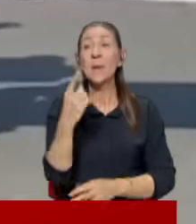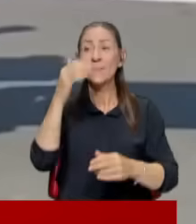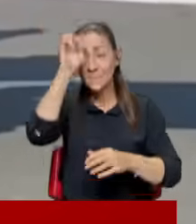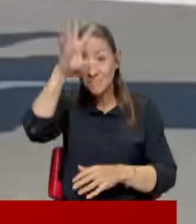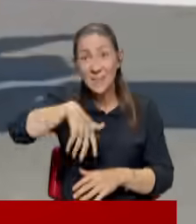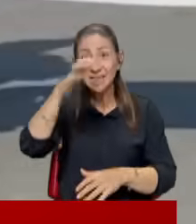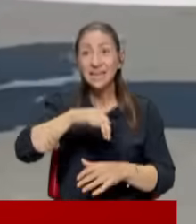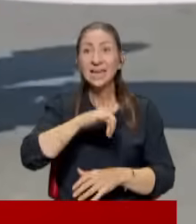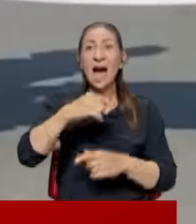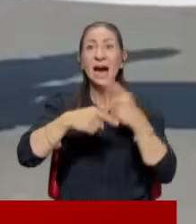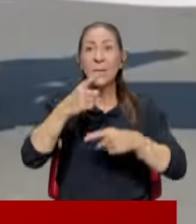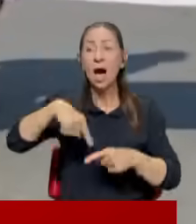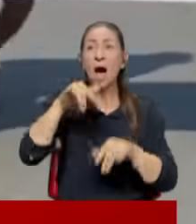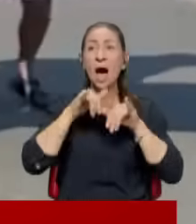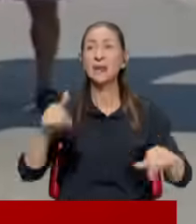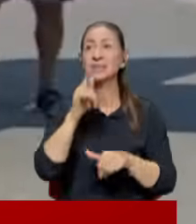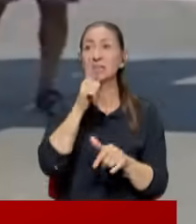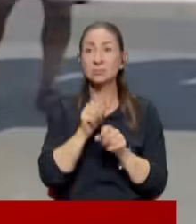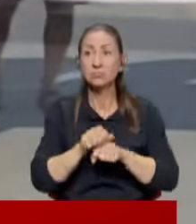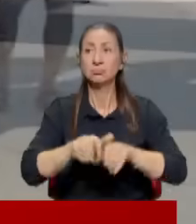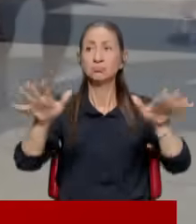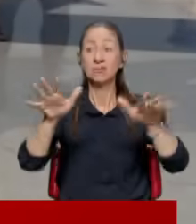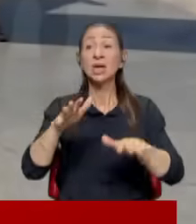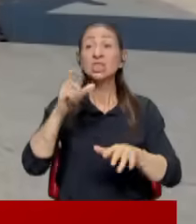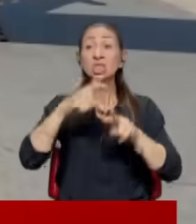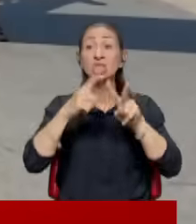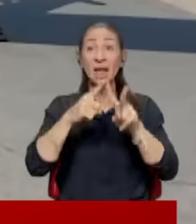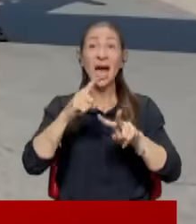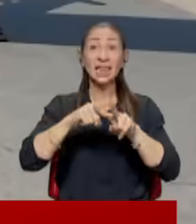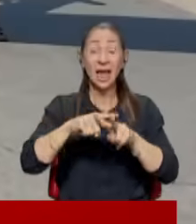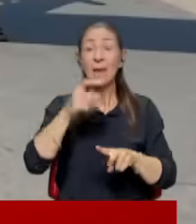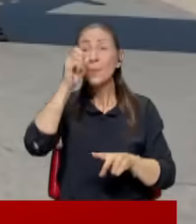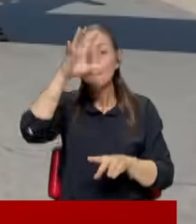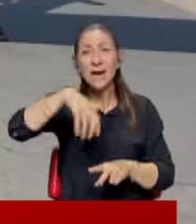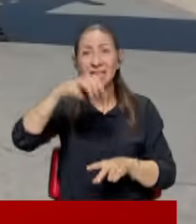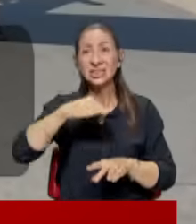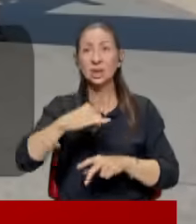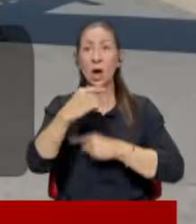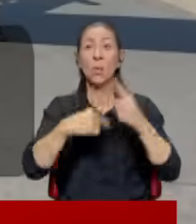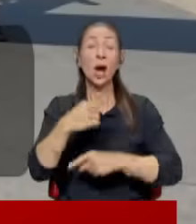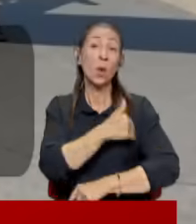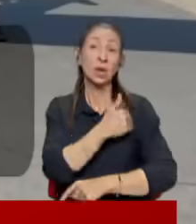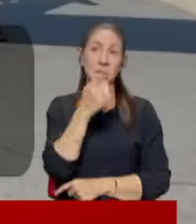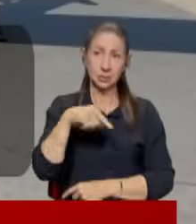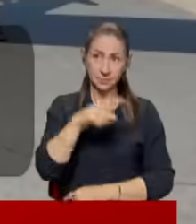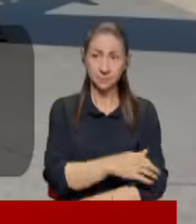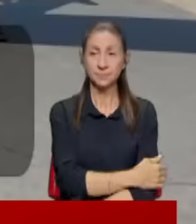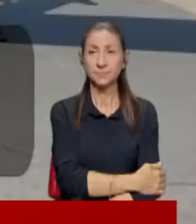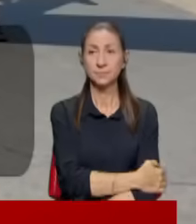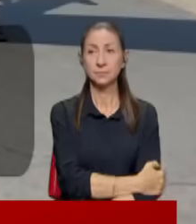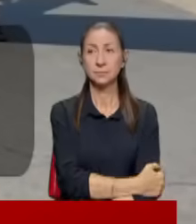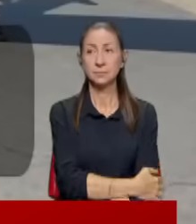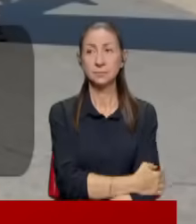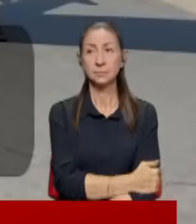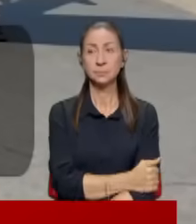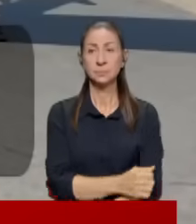madencinin yakınlarından da benzer ses yükseldi. Can Atalay, şehit madenci yakınlarının da avukatı. Madenci aileleri olarak diyoruz